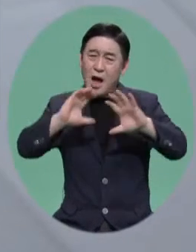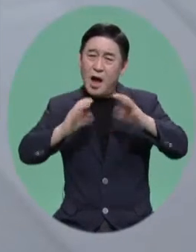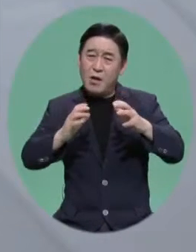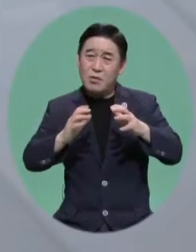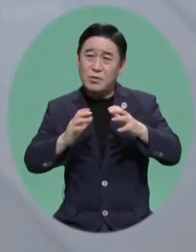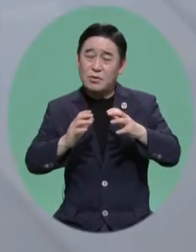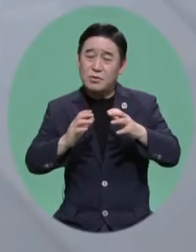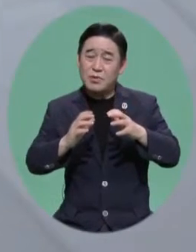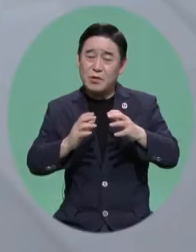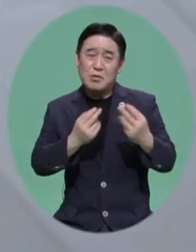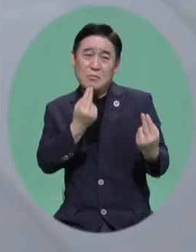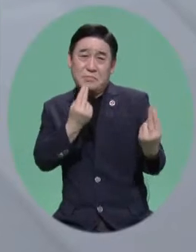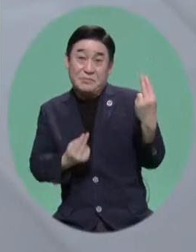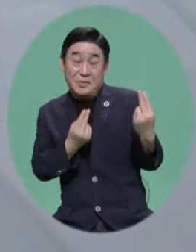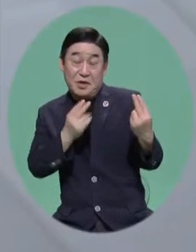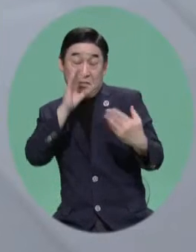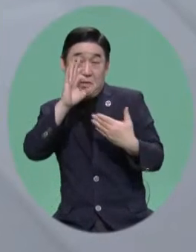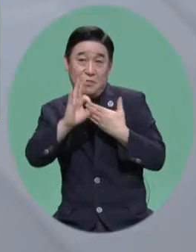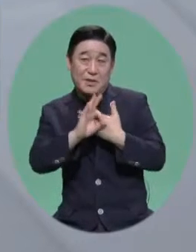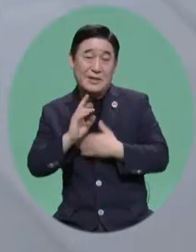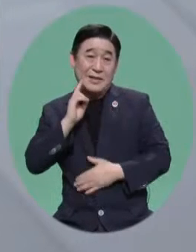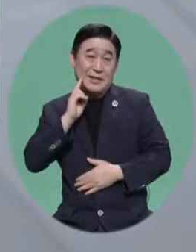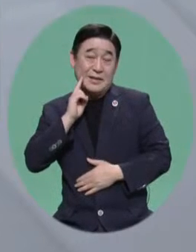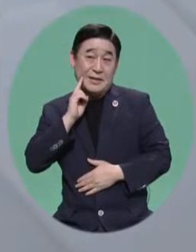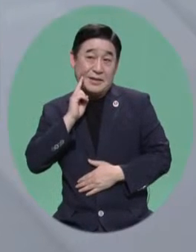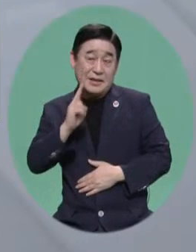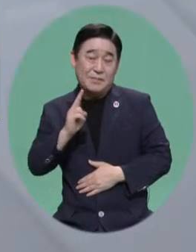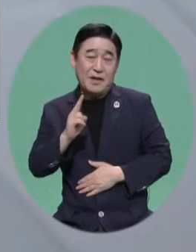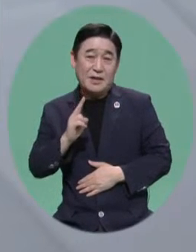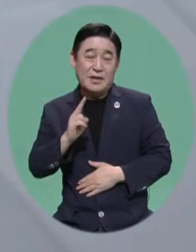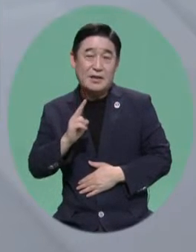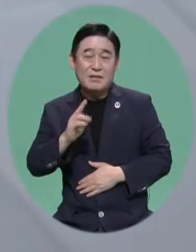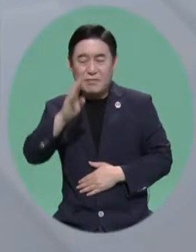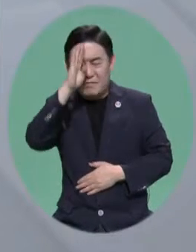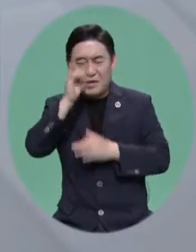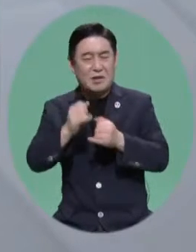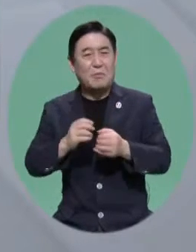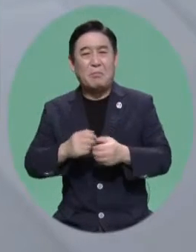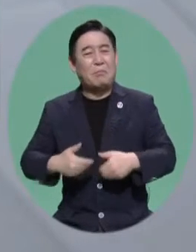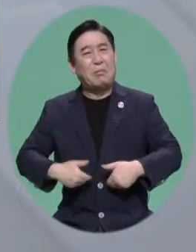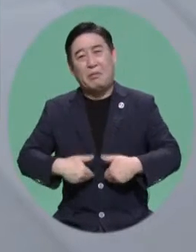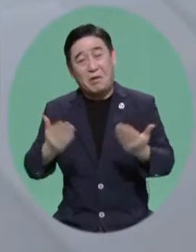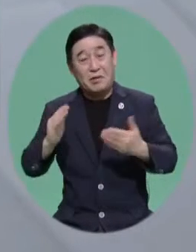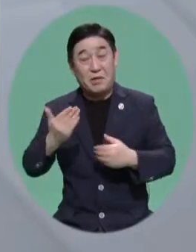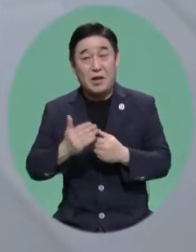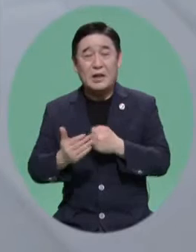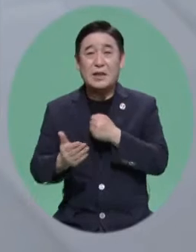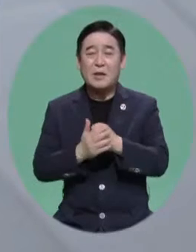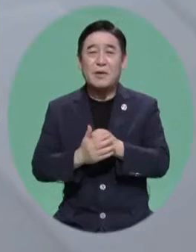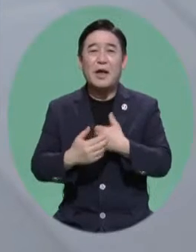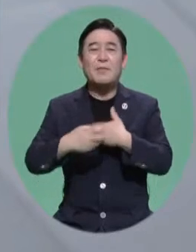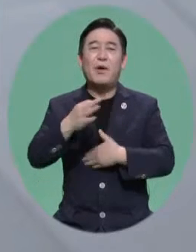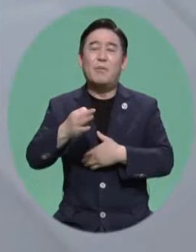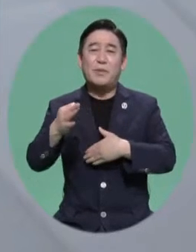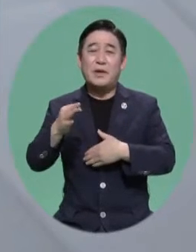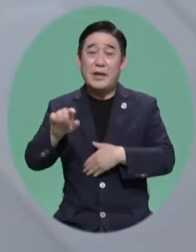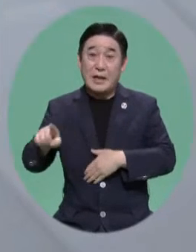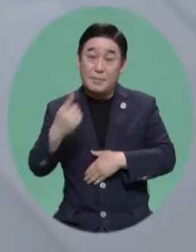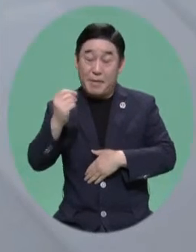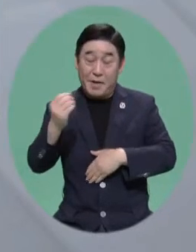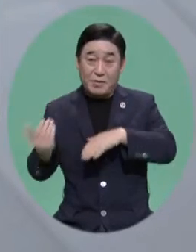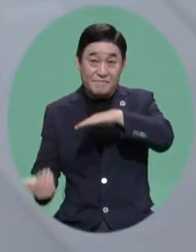아무리 비율을 하더라도 어 중증 후 획득한 자들에겐 아무 소용이 없거든요 그래서 저는 병원비 100만원 상한제 를